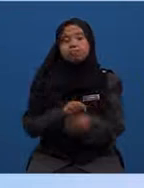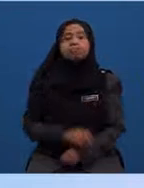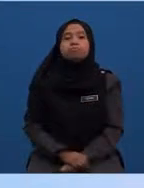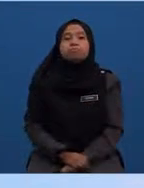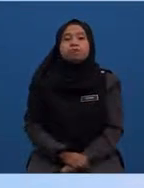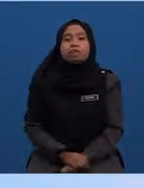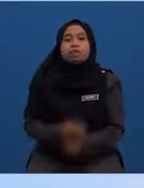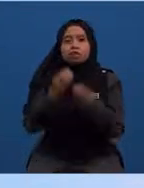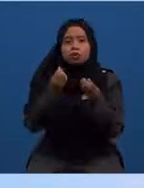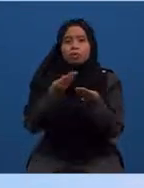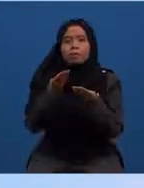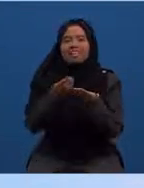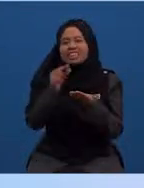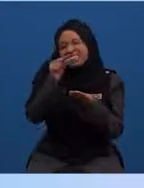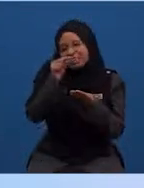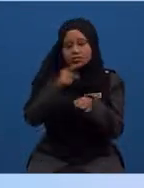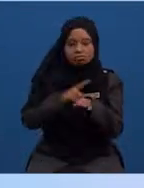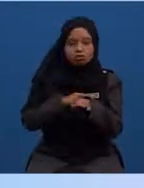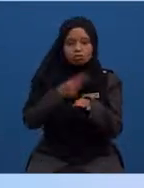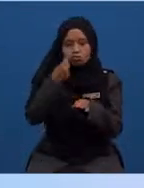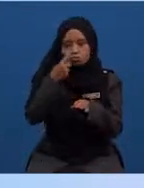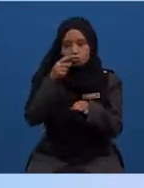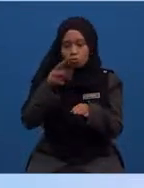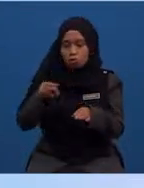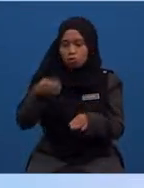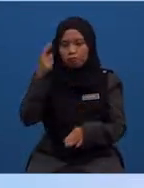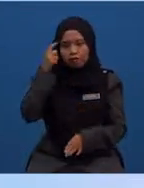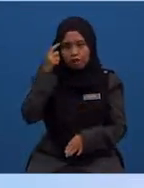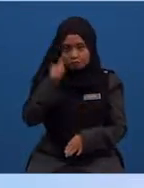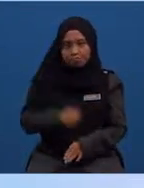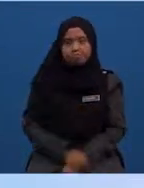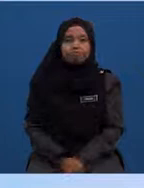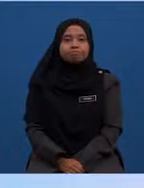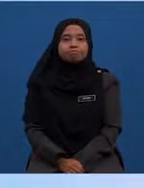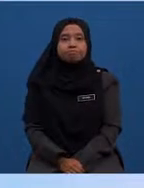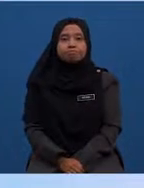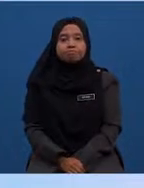Cikgu beri sedikit masa untuk murid-murid fikirkan ya.